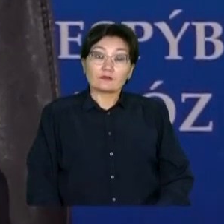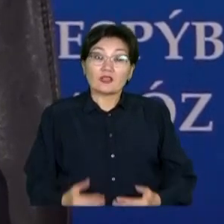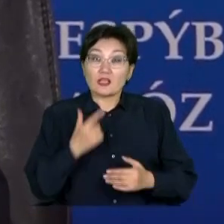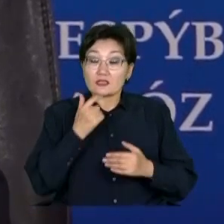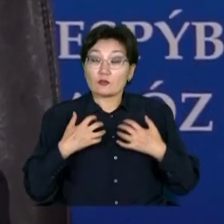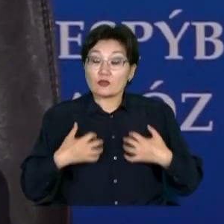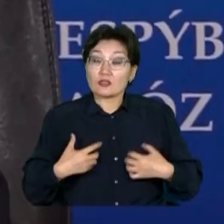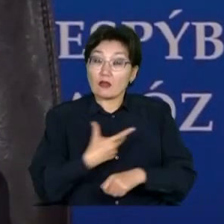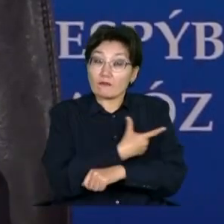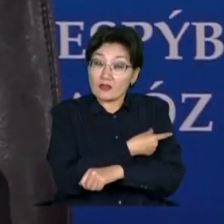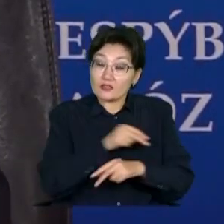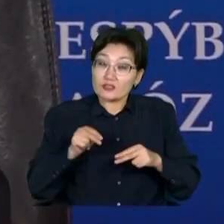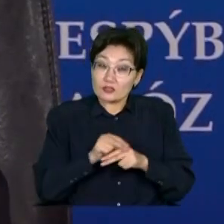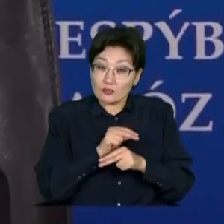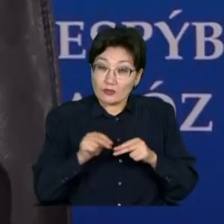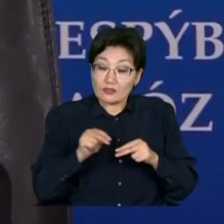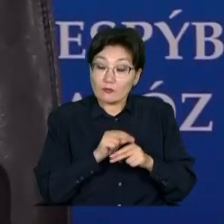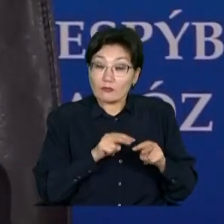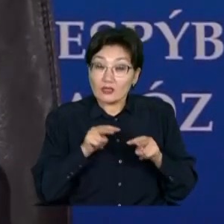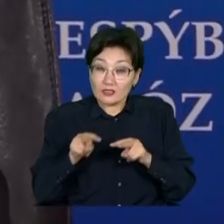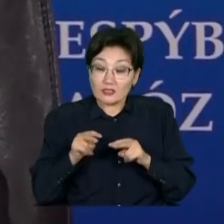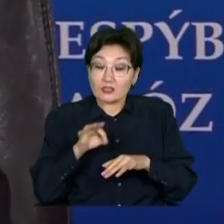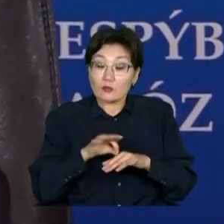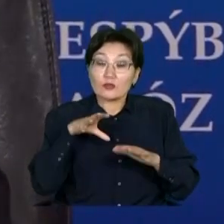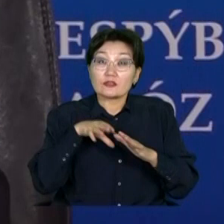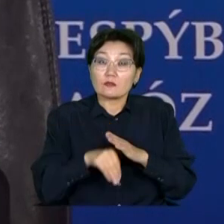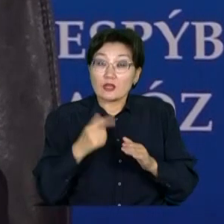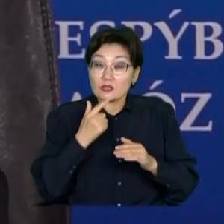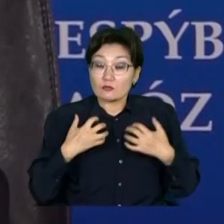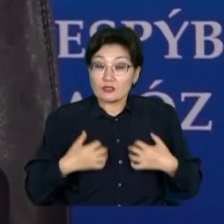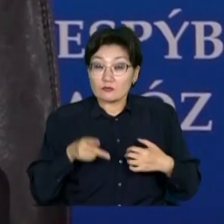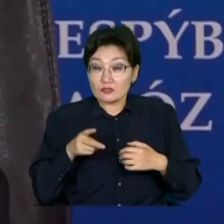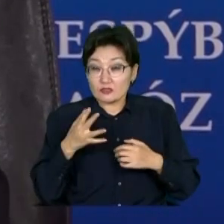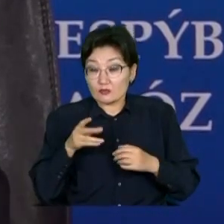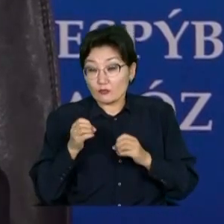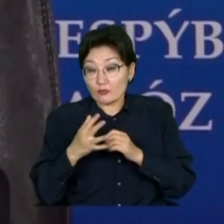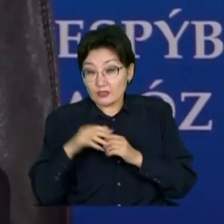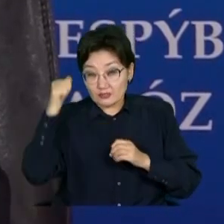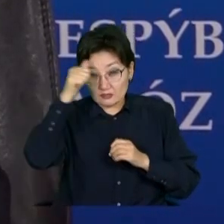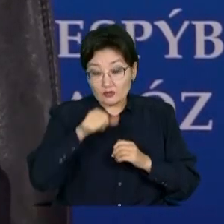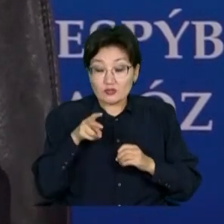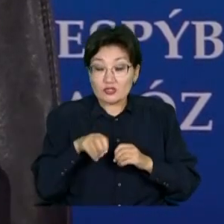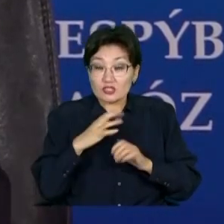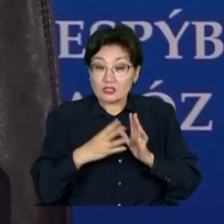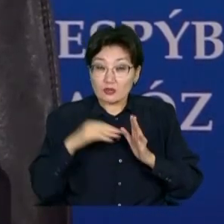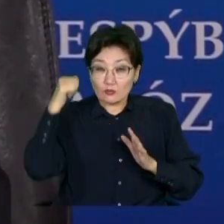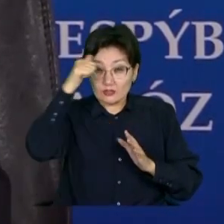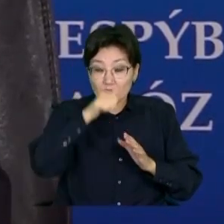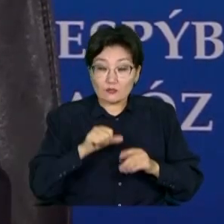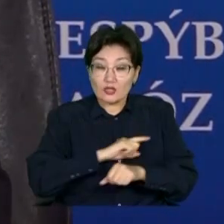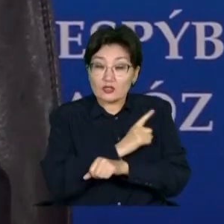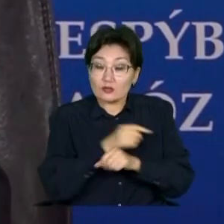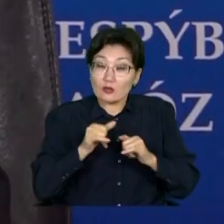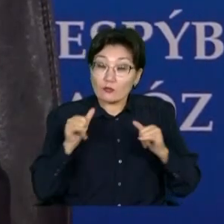Қызылша вакцинамен бақыланатын аурулар түріне жатады. Естеріңізде болса, қызылша дерті 2005, 2015 және 2019 жылдары қатты